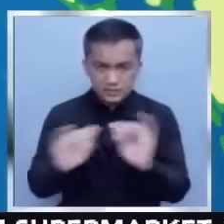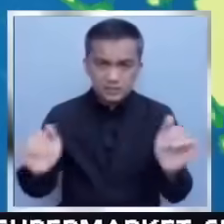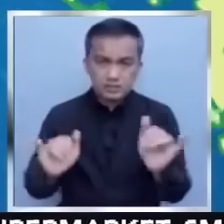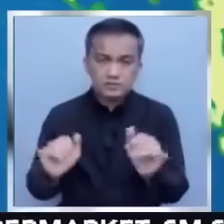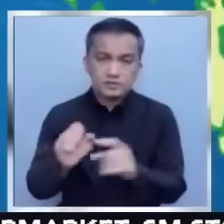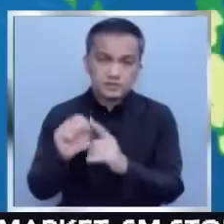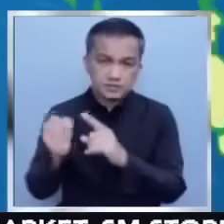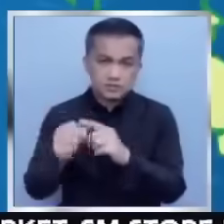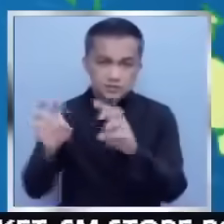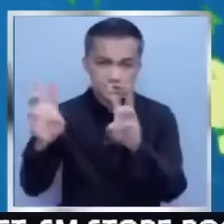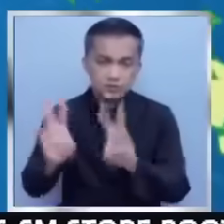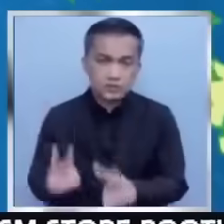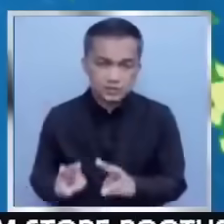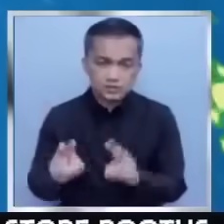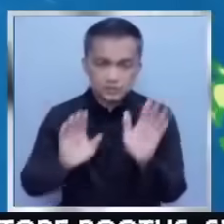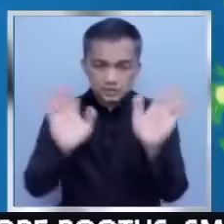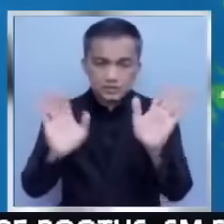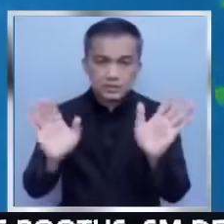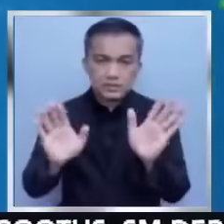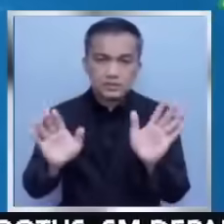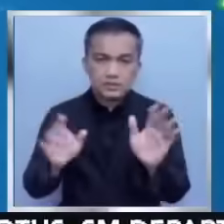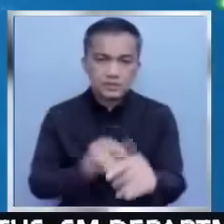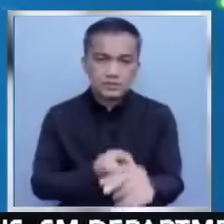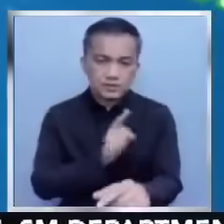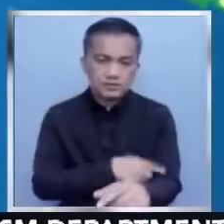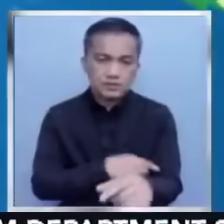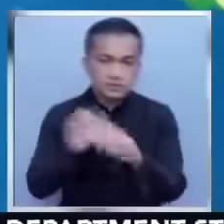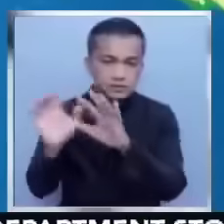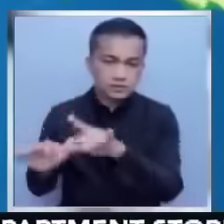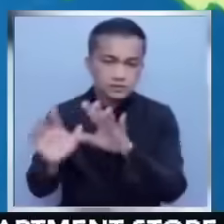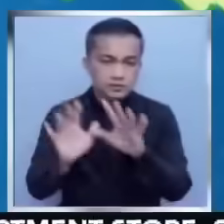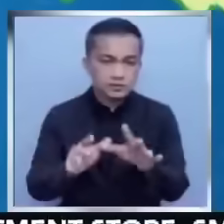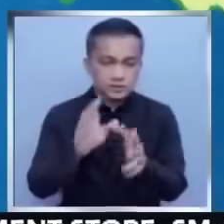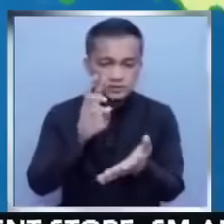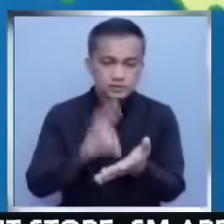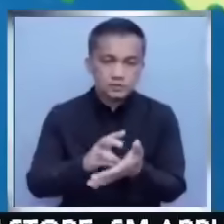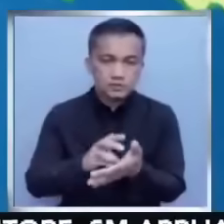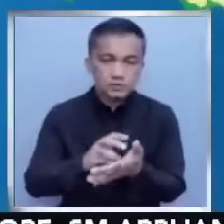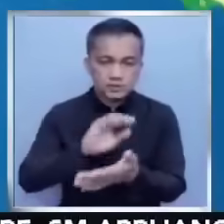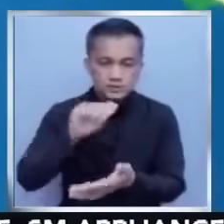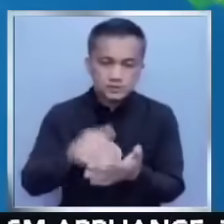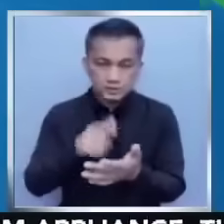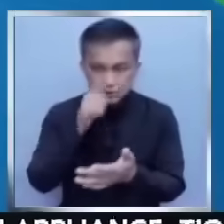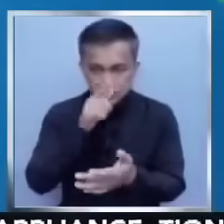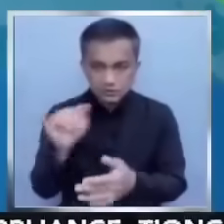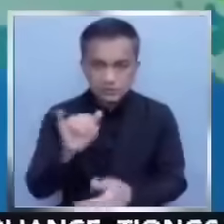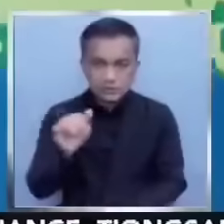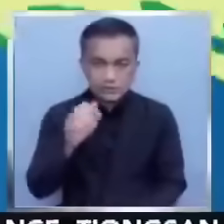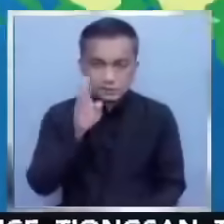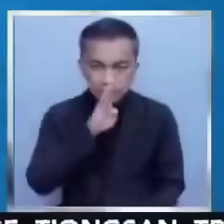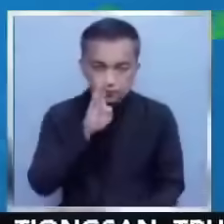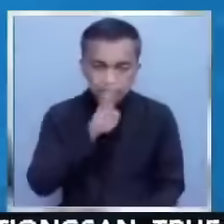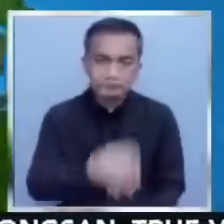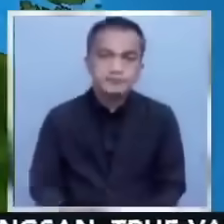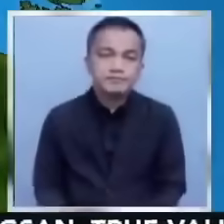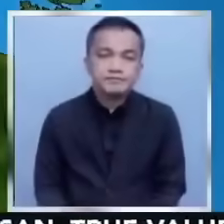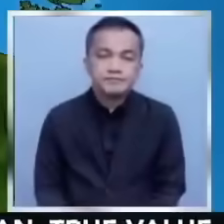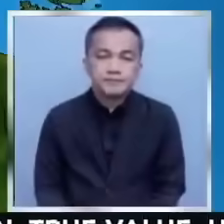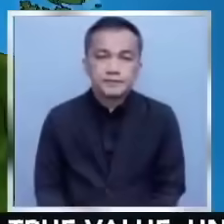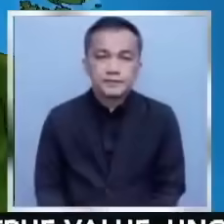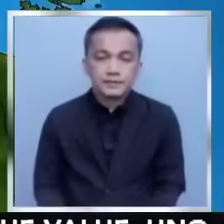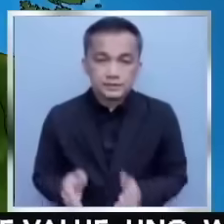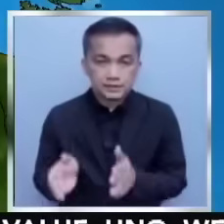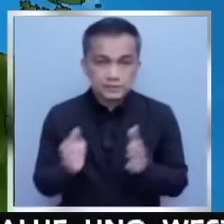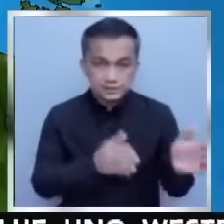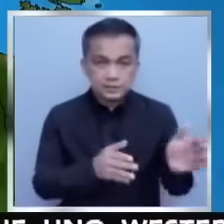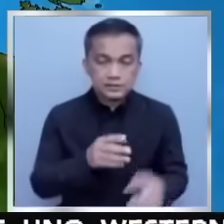Linggo. May matitinding ulan na rin sa iba pang bahagi ng Central Luzon, pati sa Bicol Region. Sa Visayas naman, may mga pag-ulan bukas sa